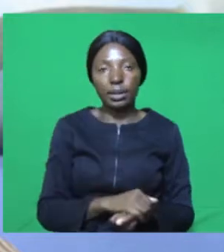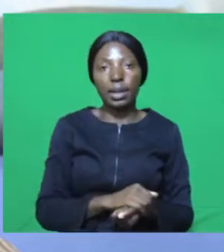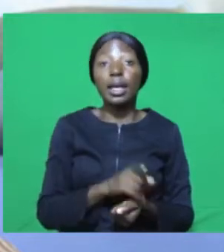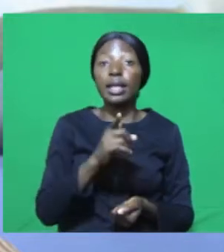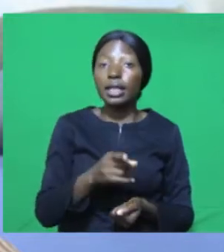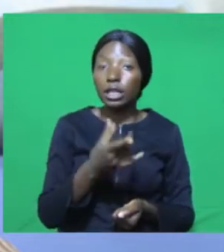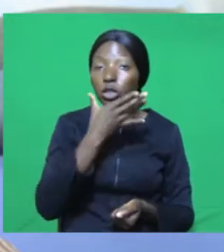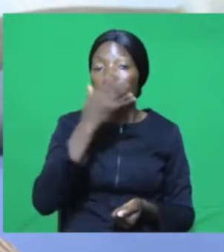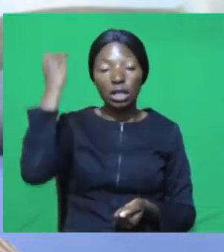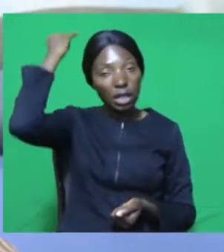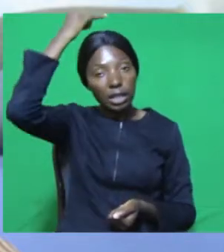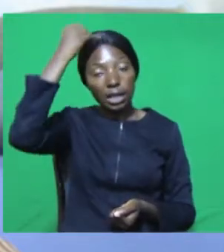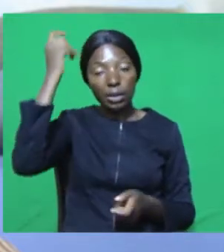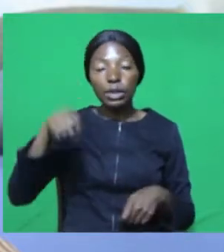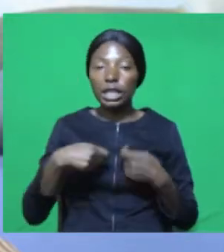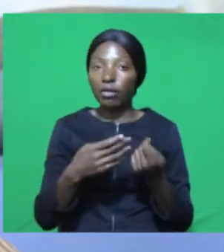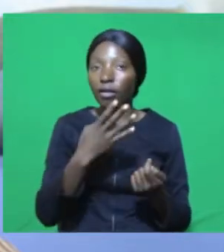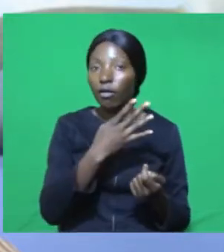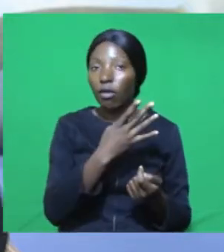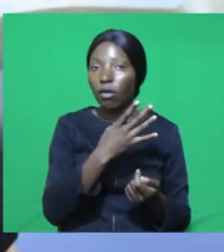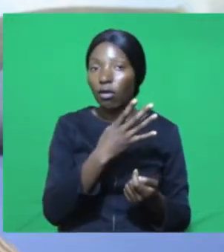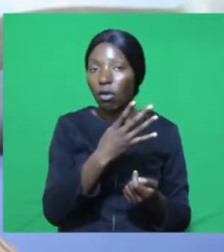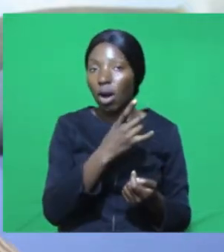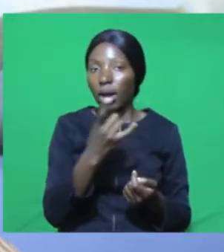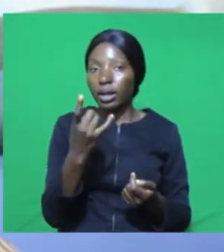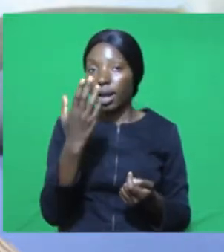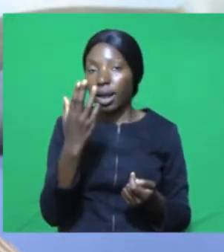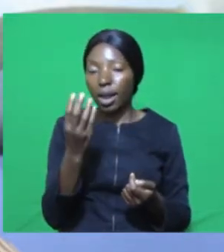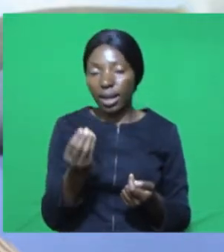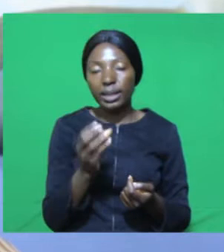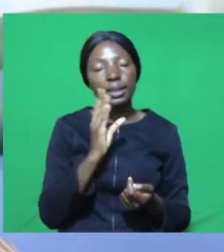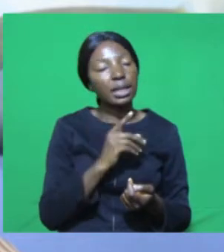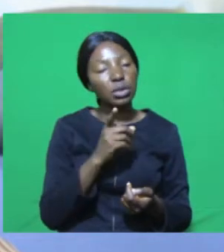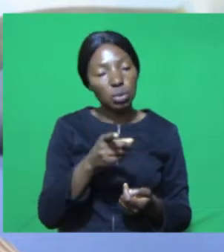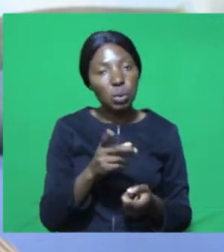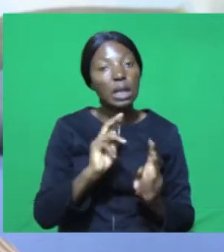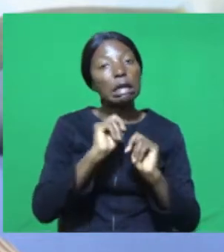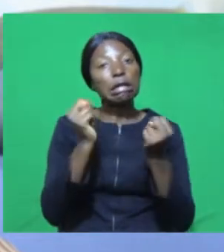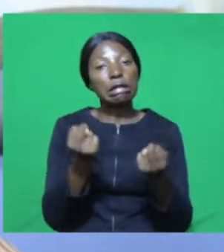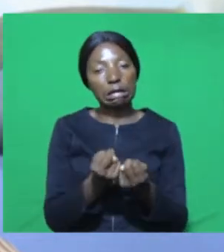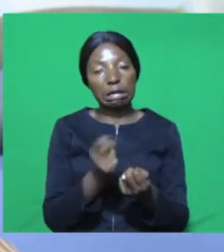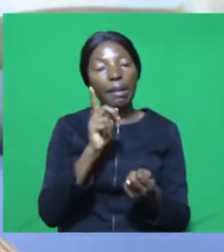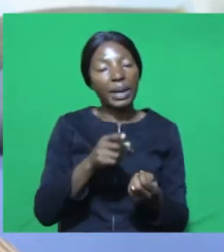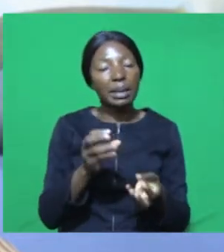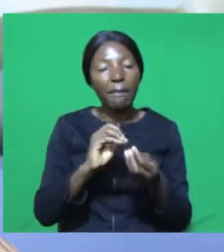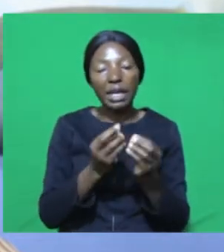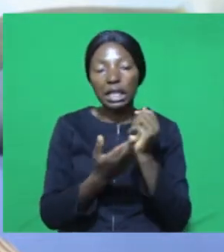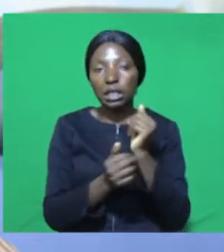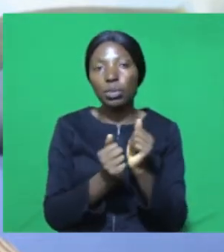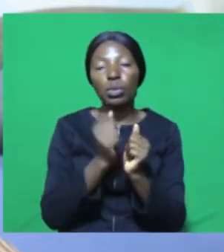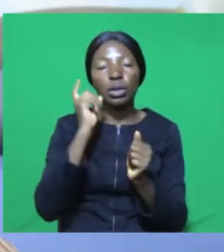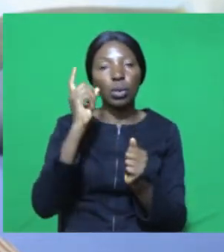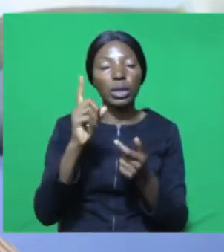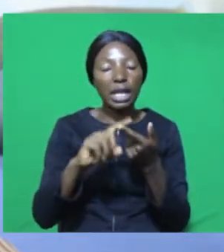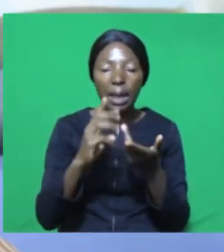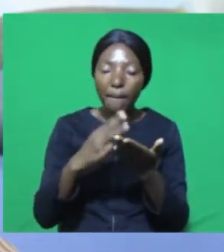Dzakapiwa kuvaIsrael. Kuti ndonguva yamunofanira kushingaira serudzi kugadzirisa ukama wamwana mwari